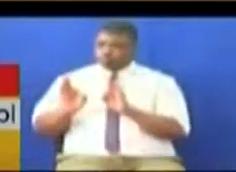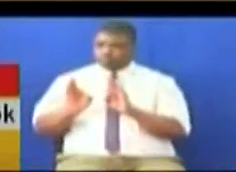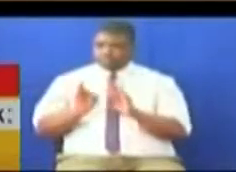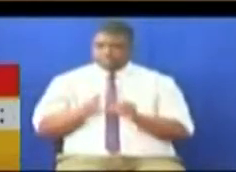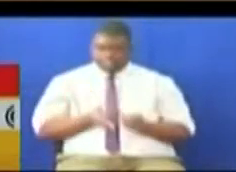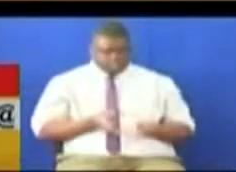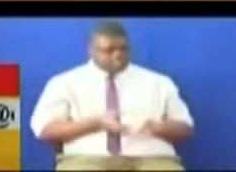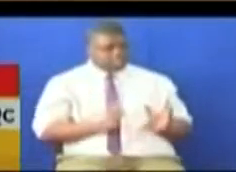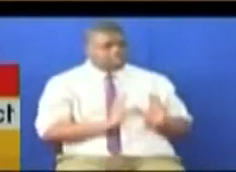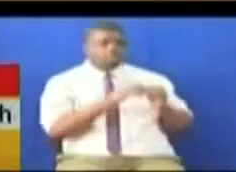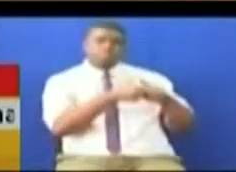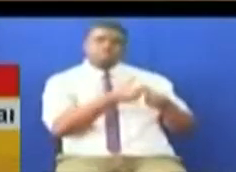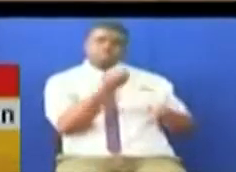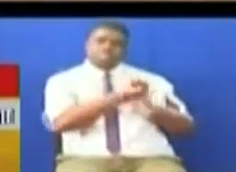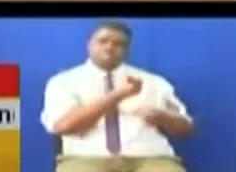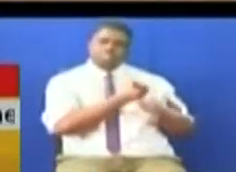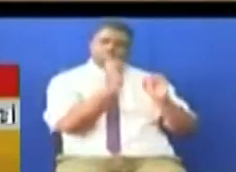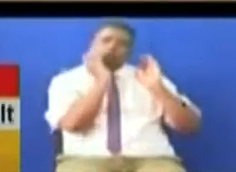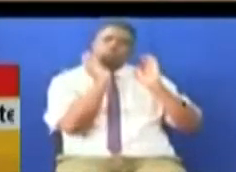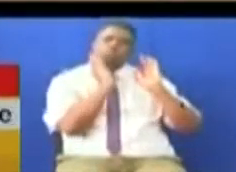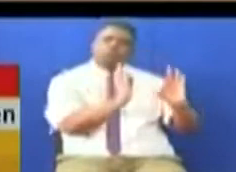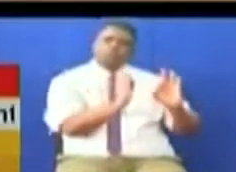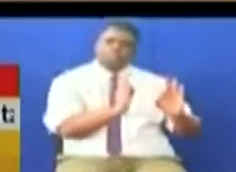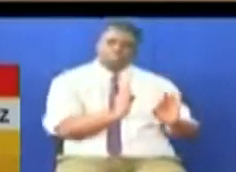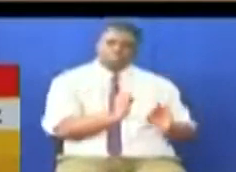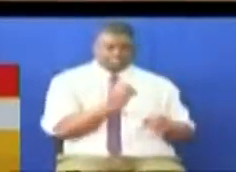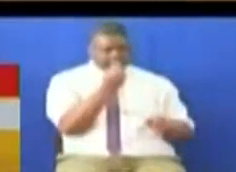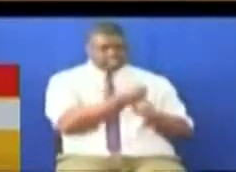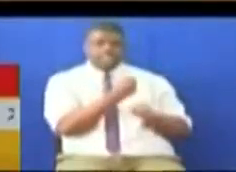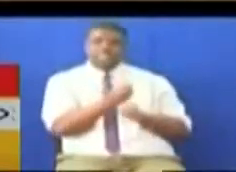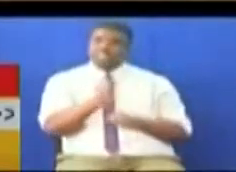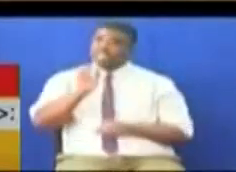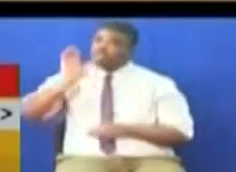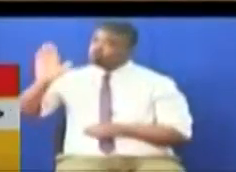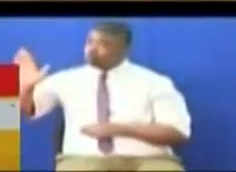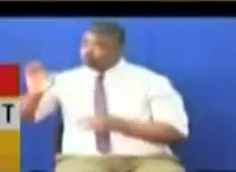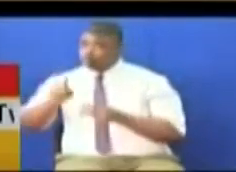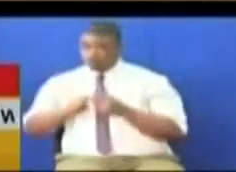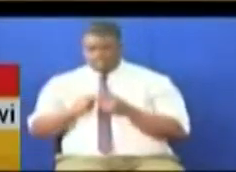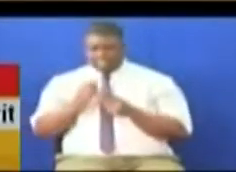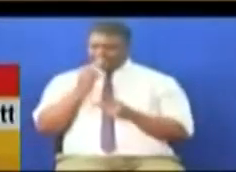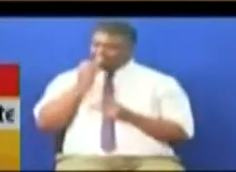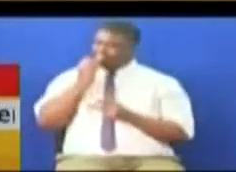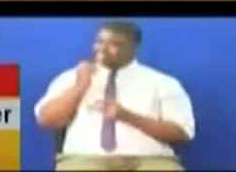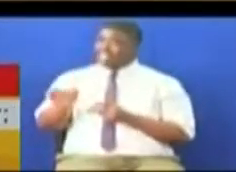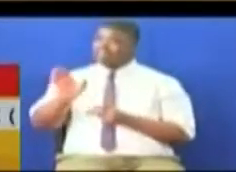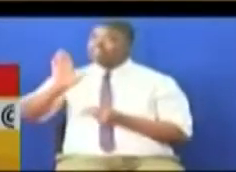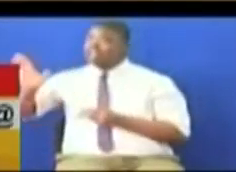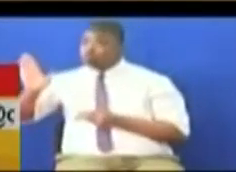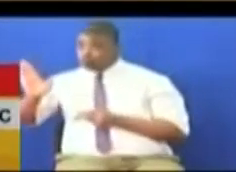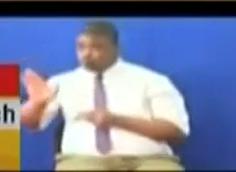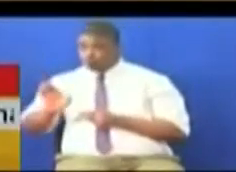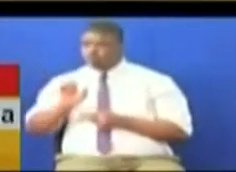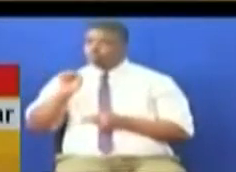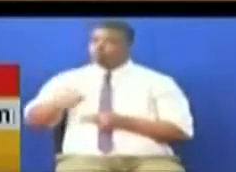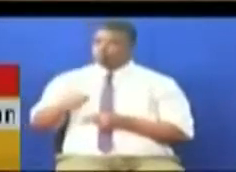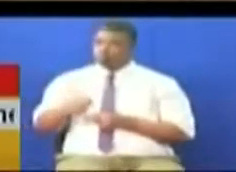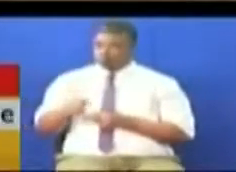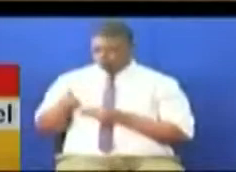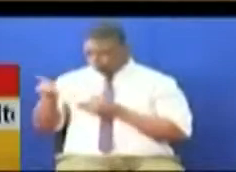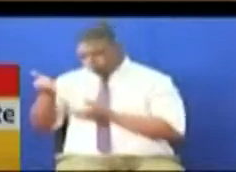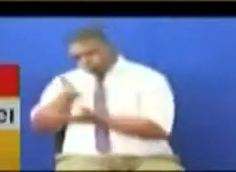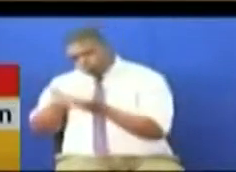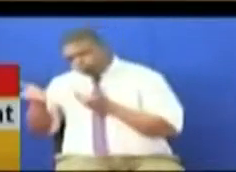vizuri. Na kwa kweli kazi yako na taarifa yako ndio msingi wa mjadala wa bunge hili wa siku mbili. Kwa